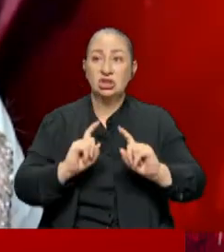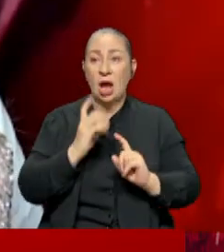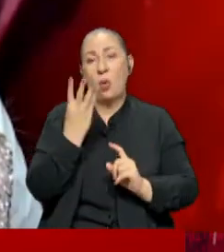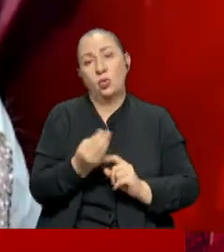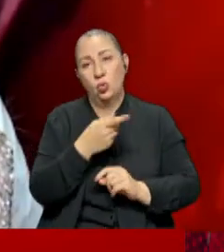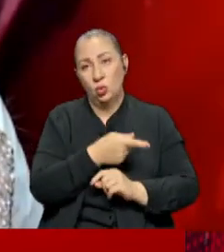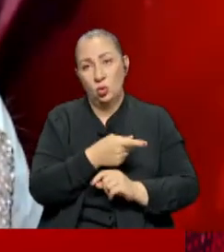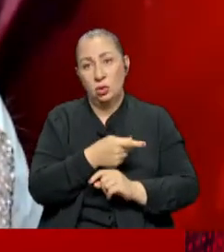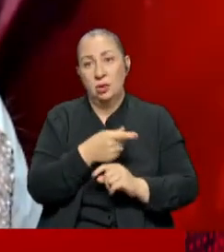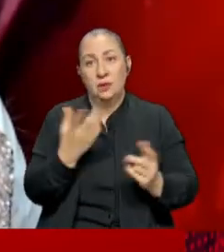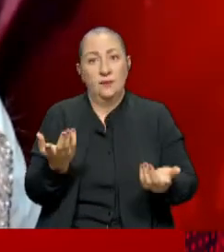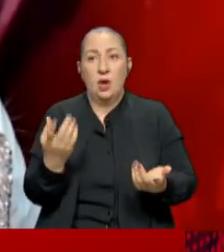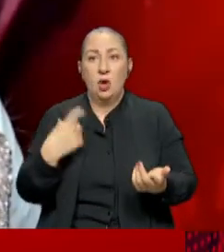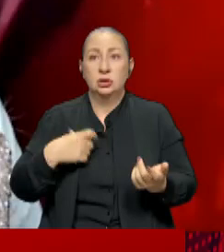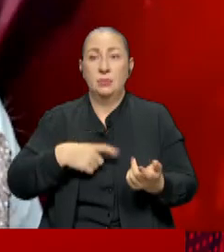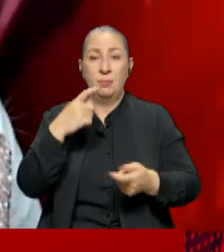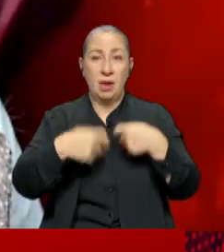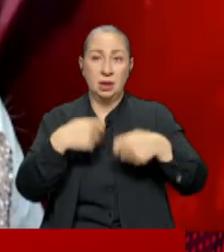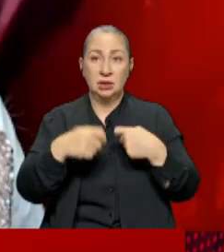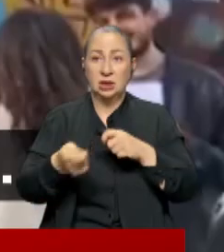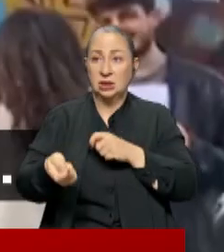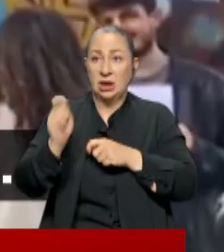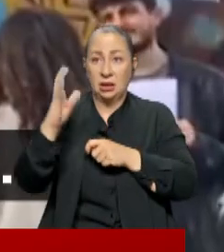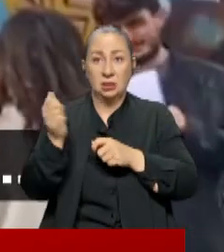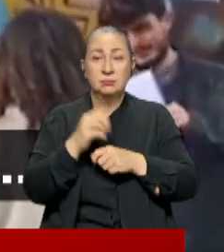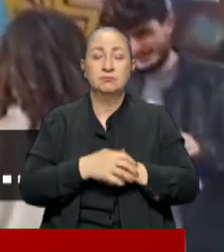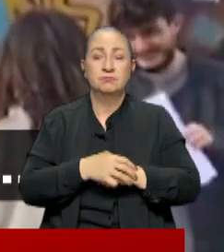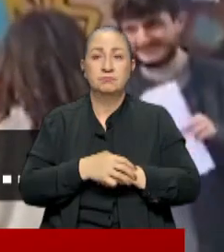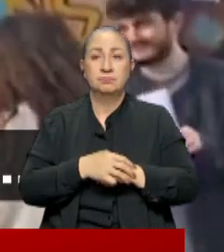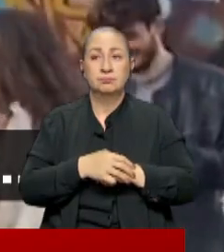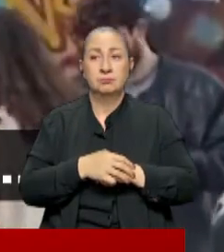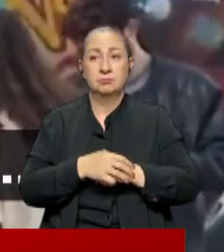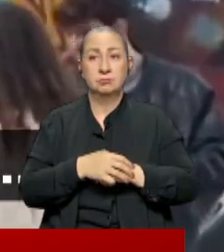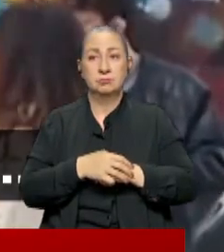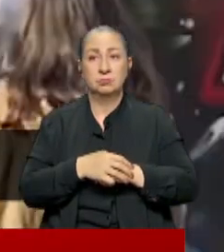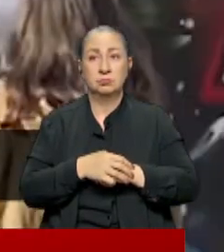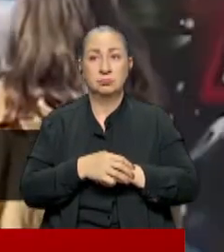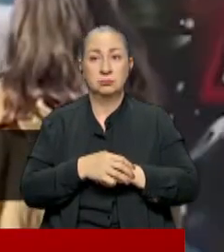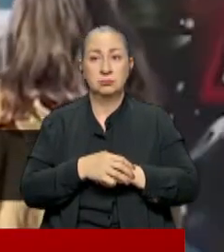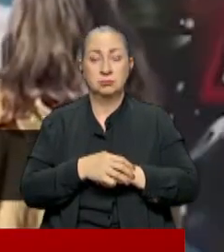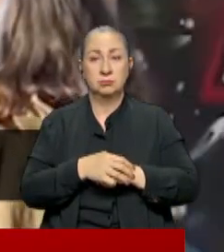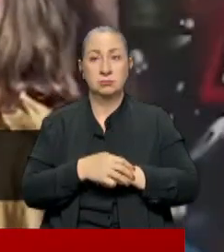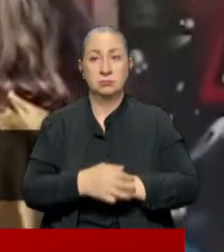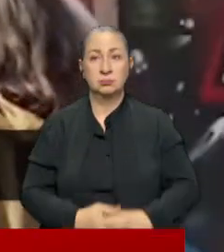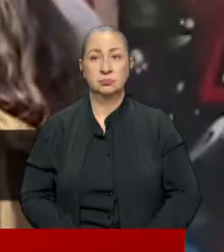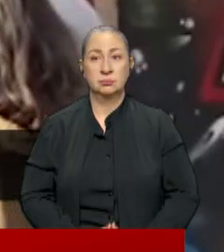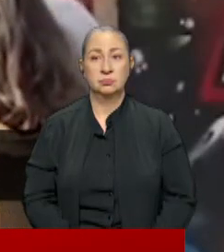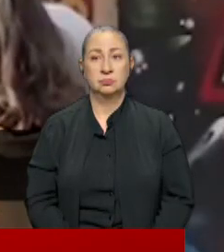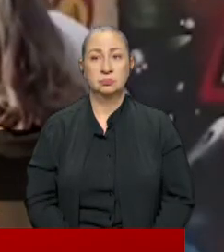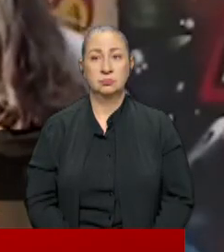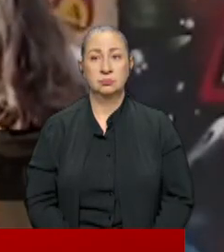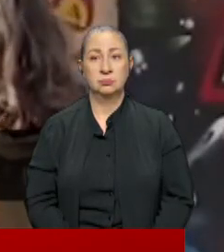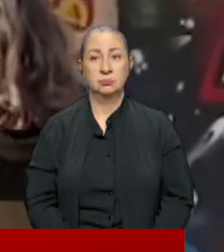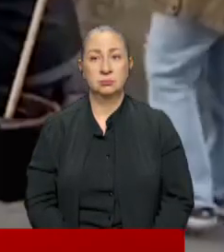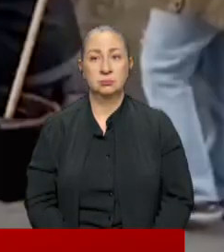dosya. Ve özel bir bankadan kredi aldım. Borçlarımız her geçen gün eriyor, yoksullaşıyoruz. Üstelik bu para milyonlarca gence